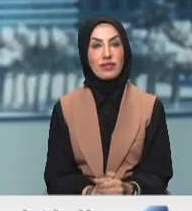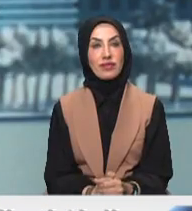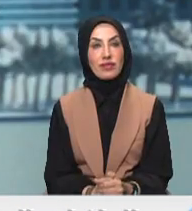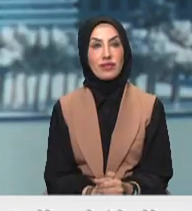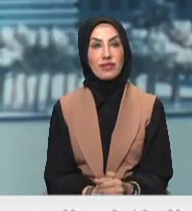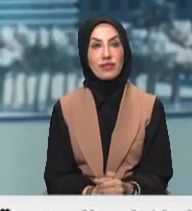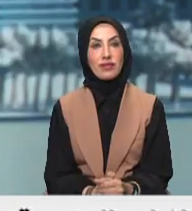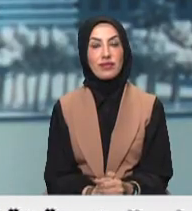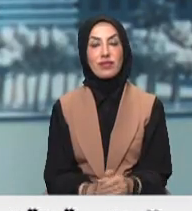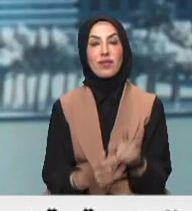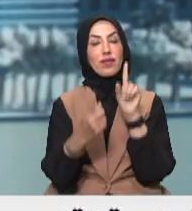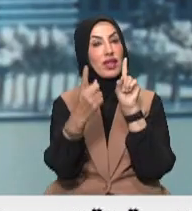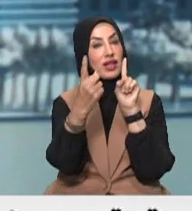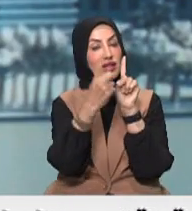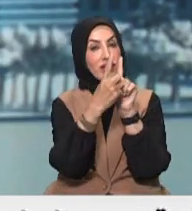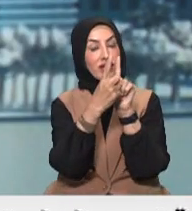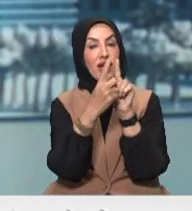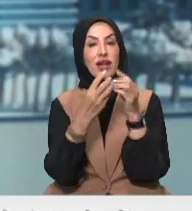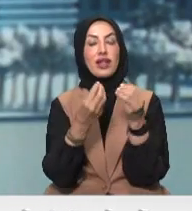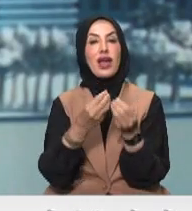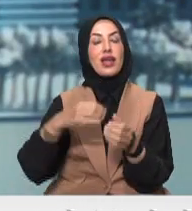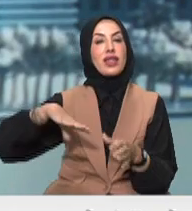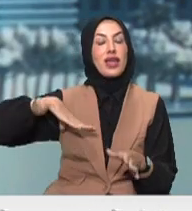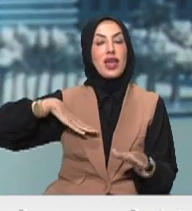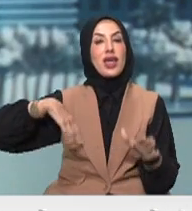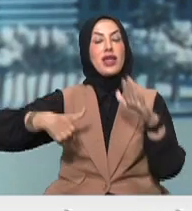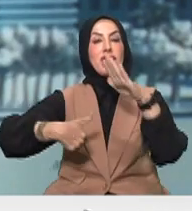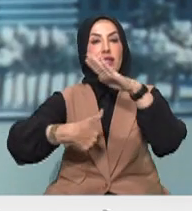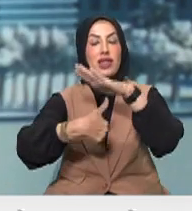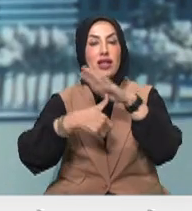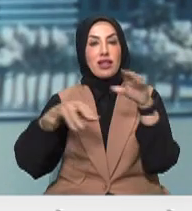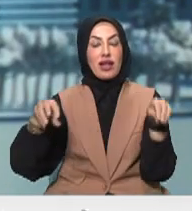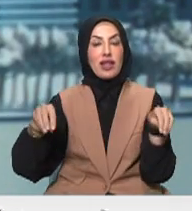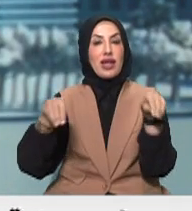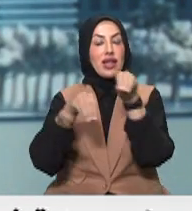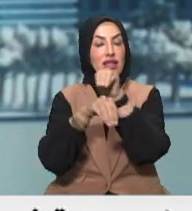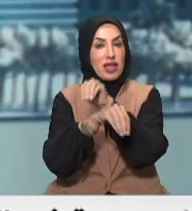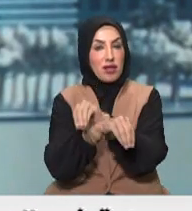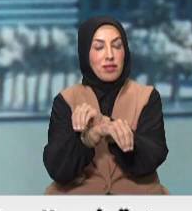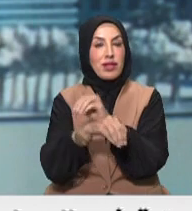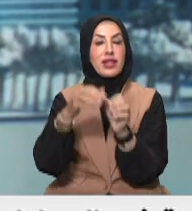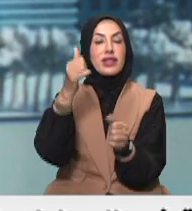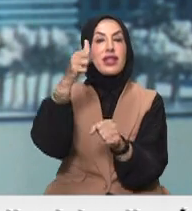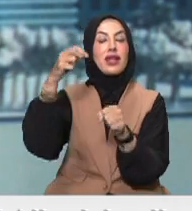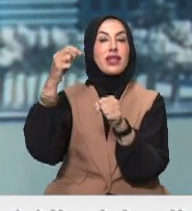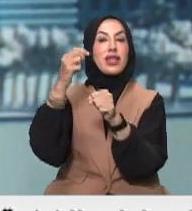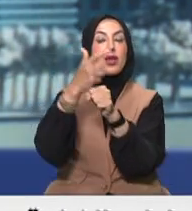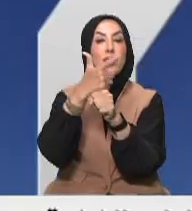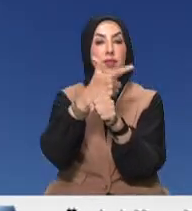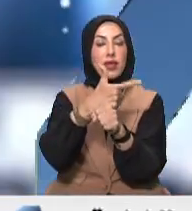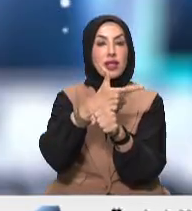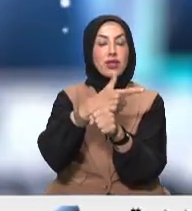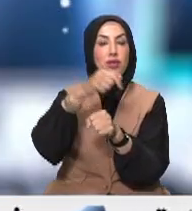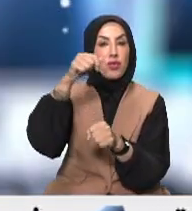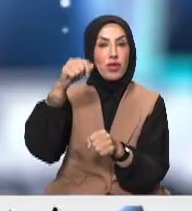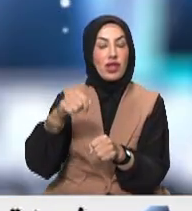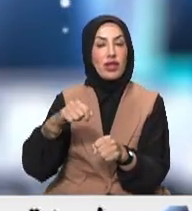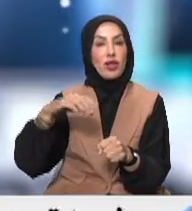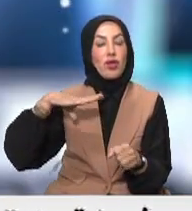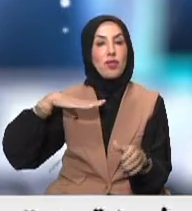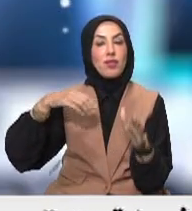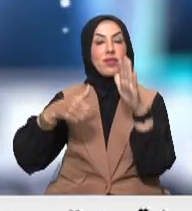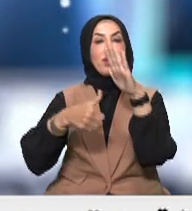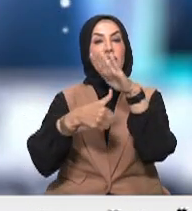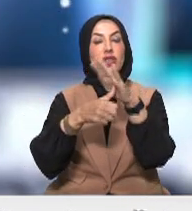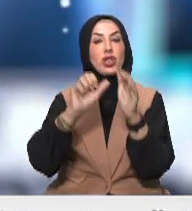يلتقي ممثل حضره صاحب السمو امير البلاد الشيخ مشعل الاحمد الجابل الصباح حفظه الله ورعاه سمو ولي العهد